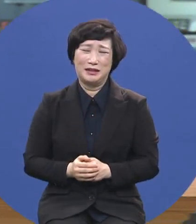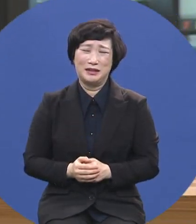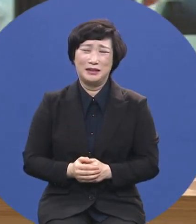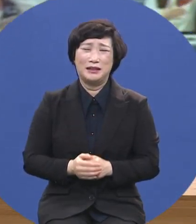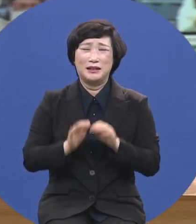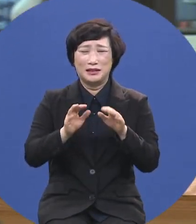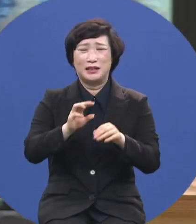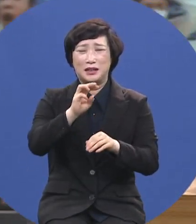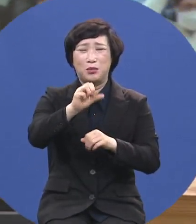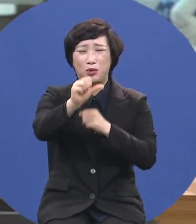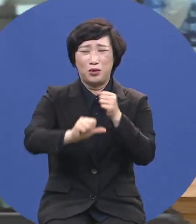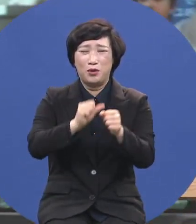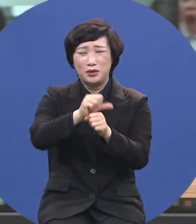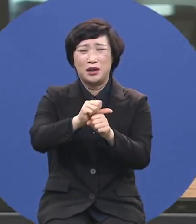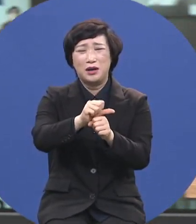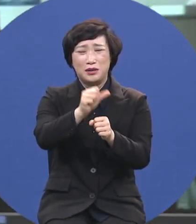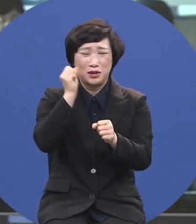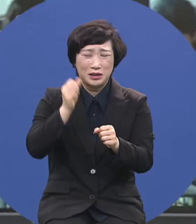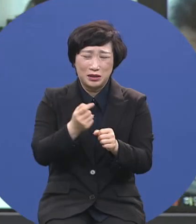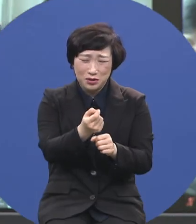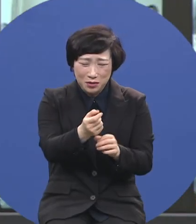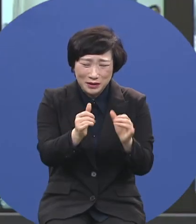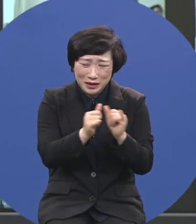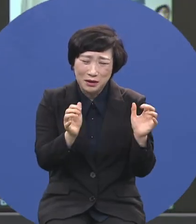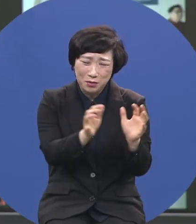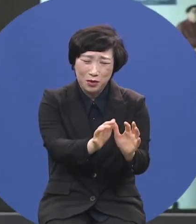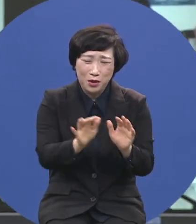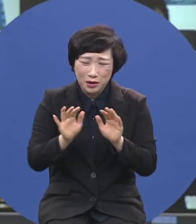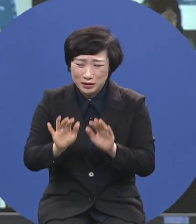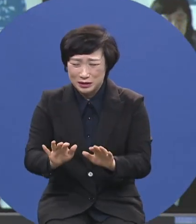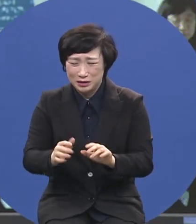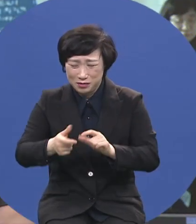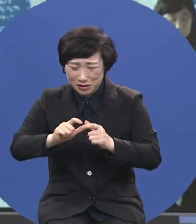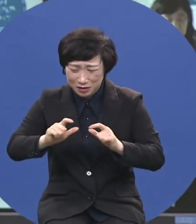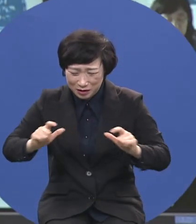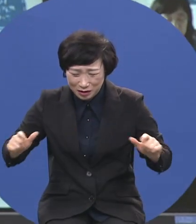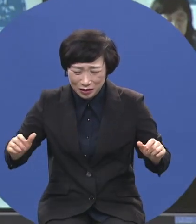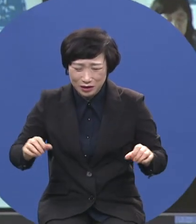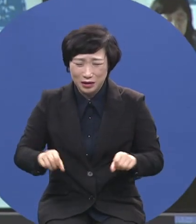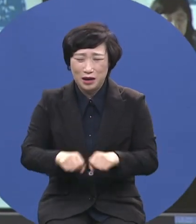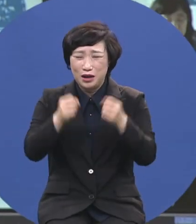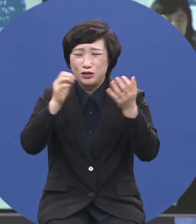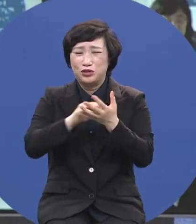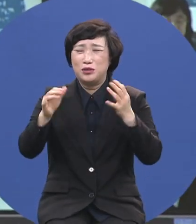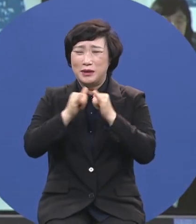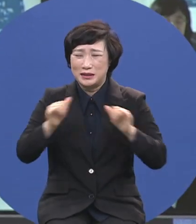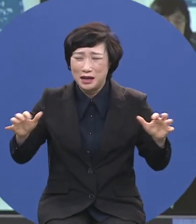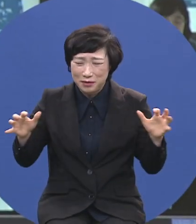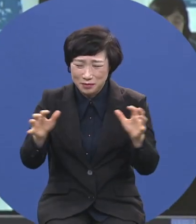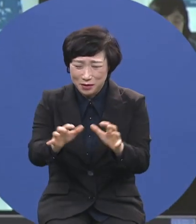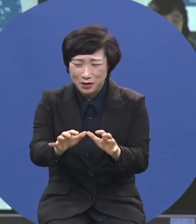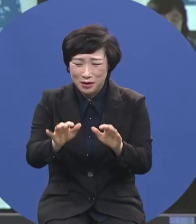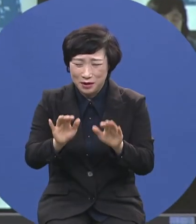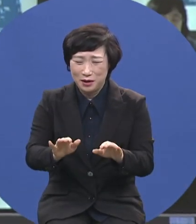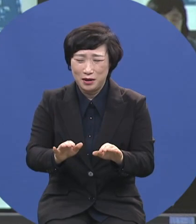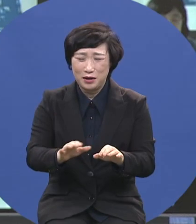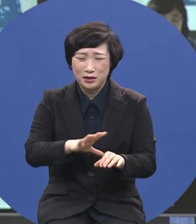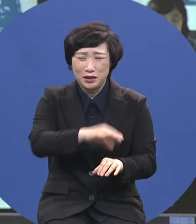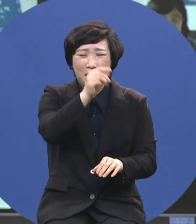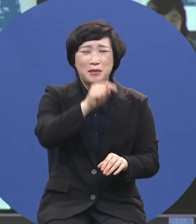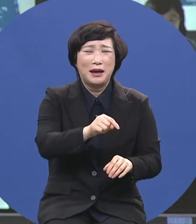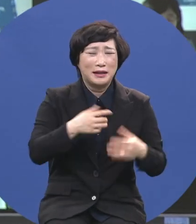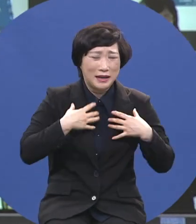그때는 아주 적은 사람이 모였으나 지금은 방대한 사람이 모이게 한 것은